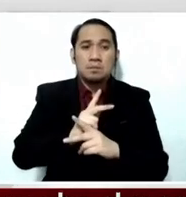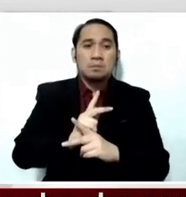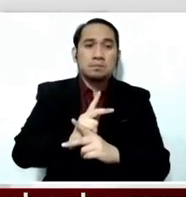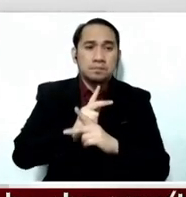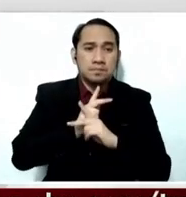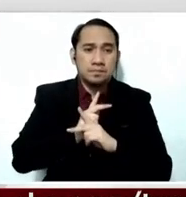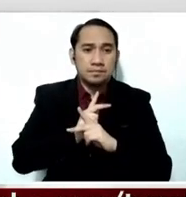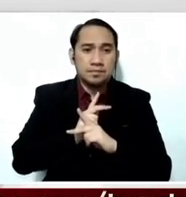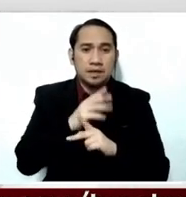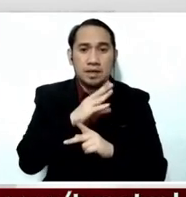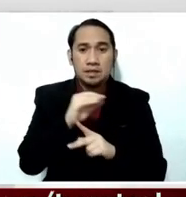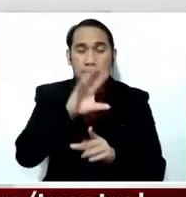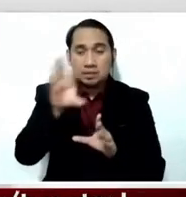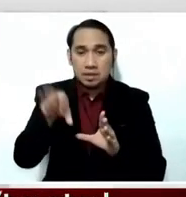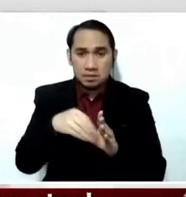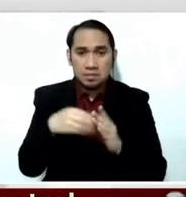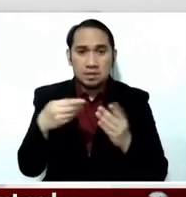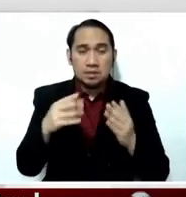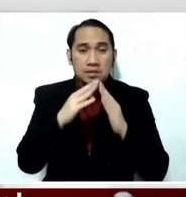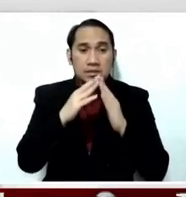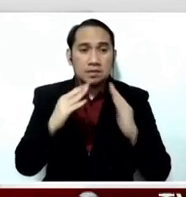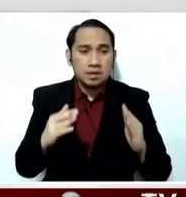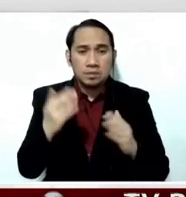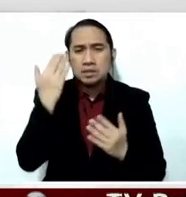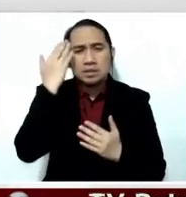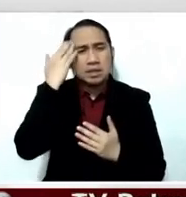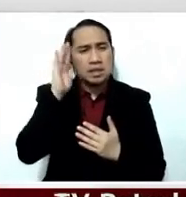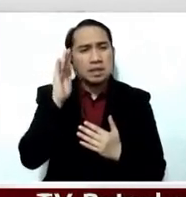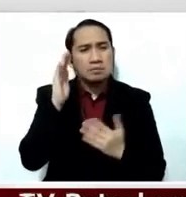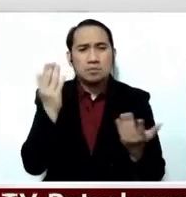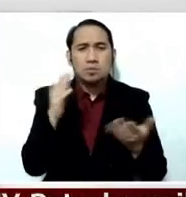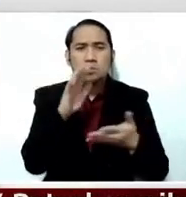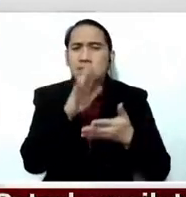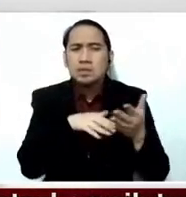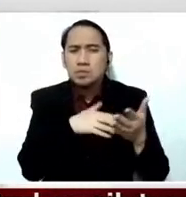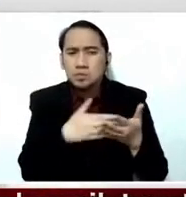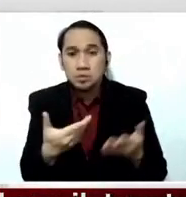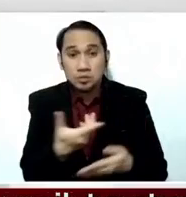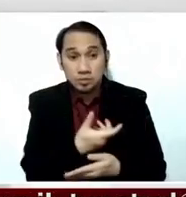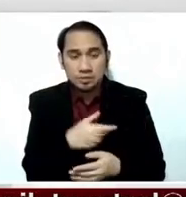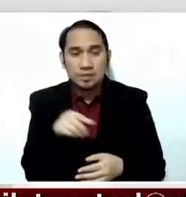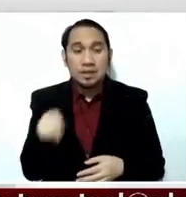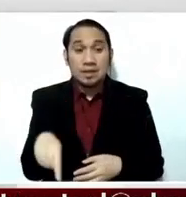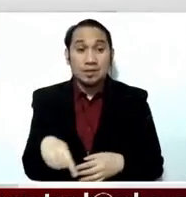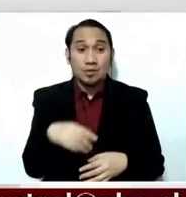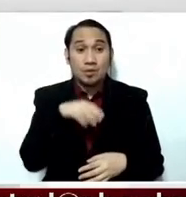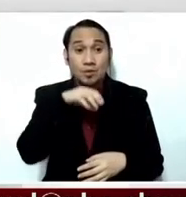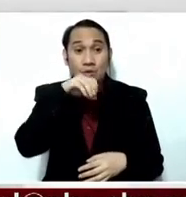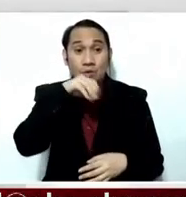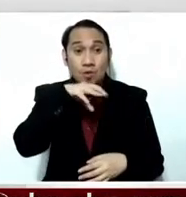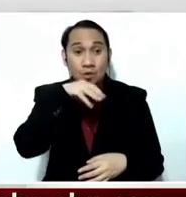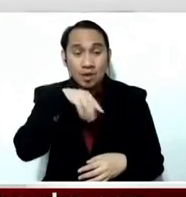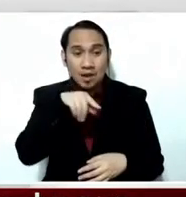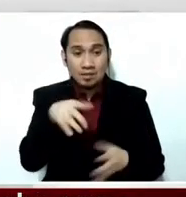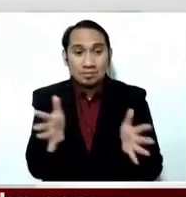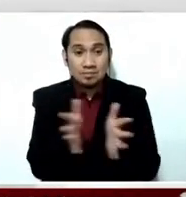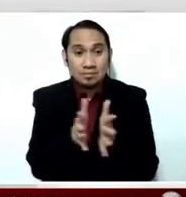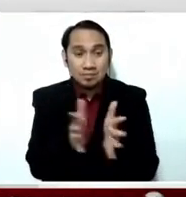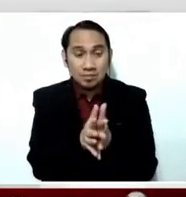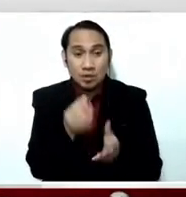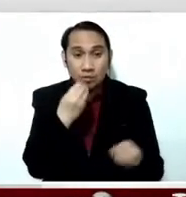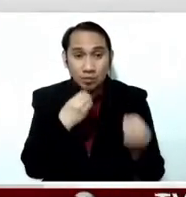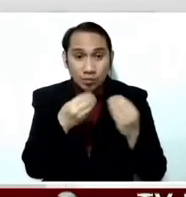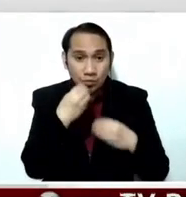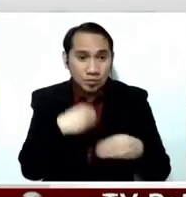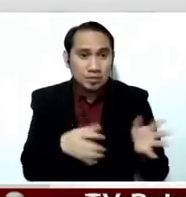mga bahay. Tapos ngayon, hindi pa namin alam kung kailan yung schedule. Ang kainan ni Nanay Rustica bukas na uli para sa dine-in na hindi lang al